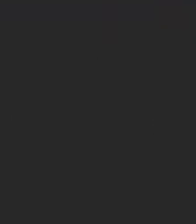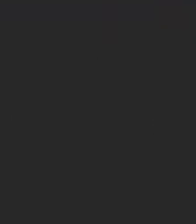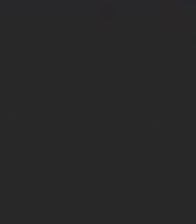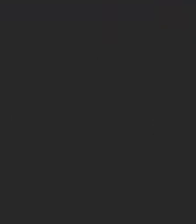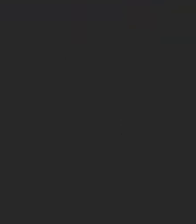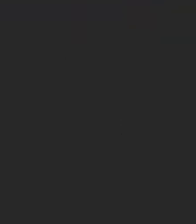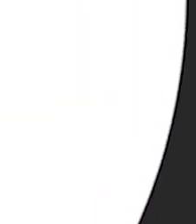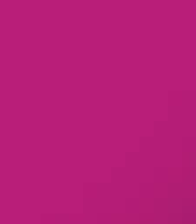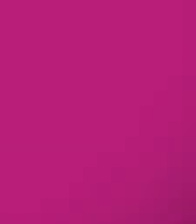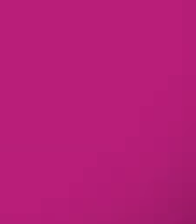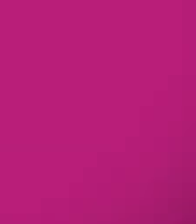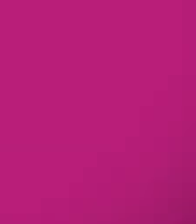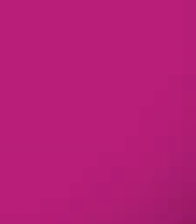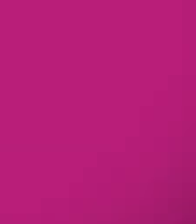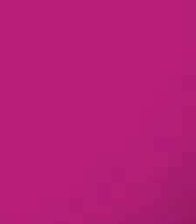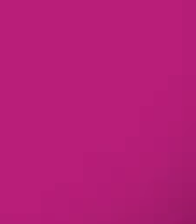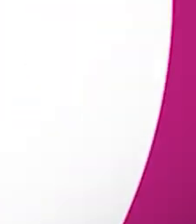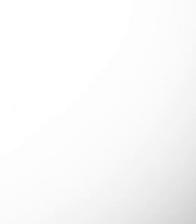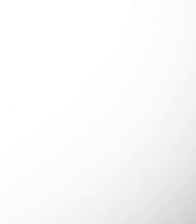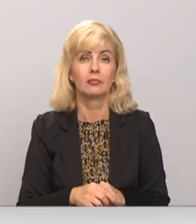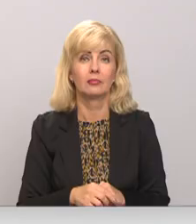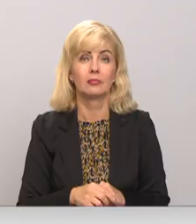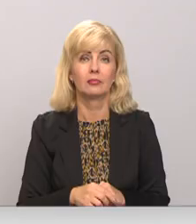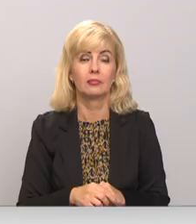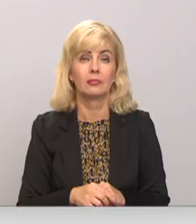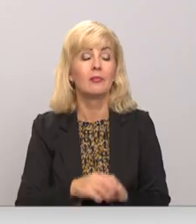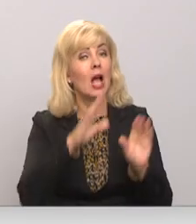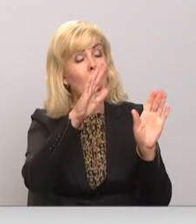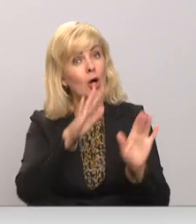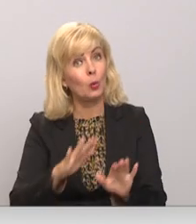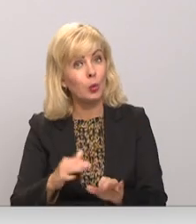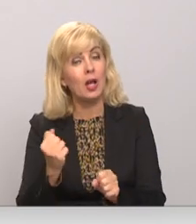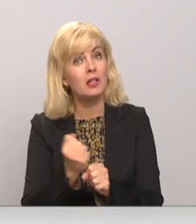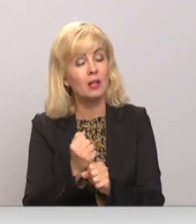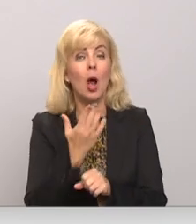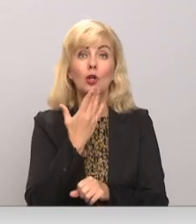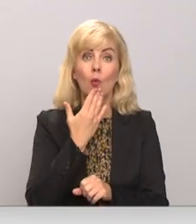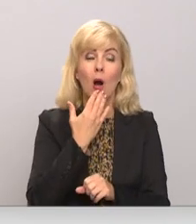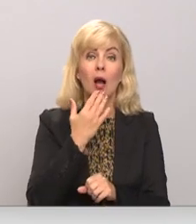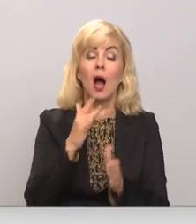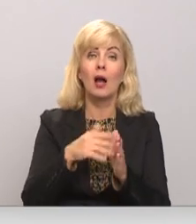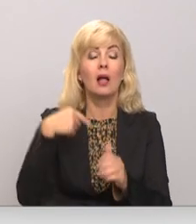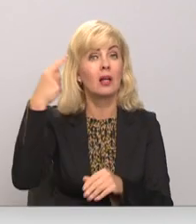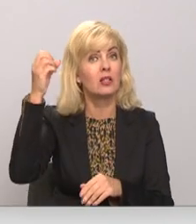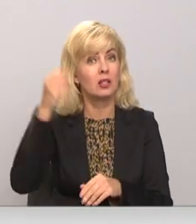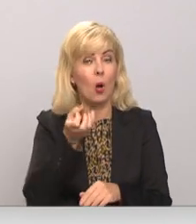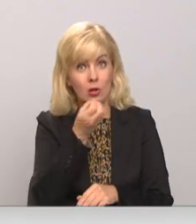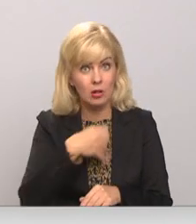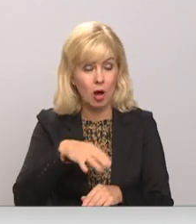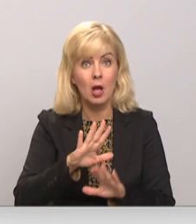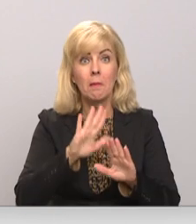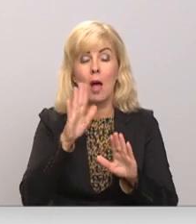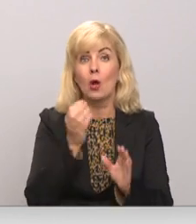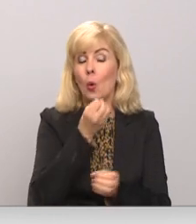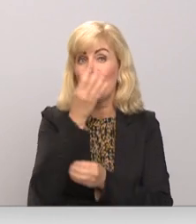Re, viss ēters ir te! Rudens mēdz izstrādāt jokus, kad kādā saulēnākā dārzā, piemēram, pēkšņi uzzied